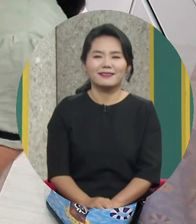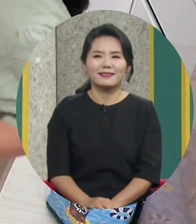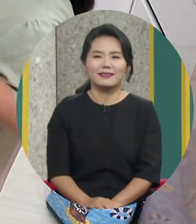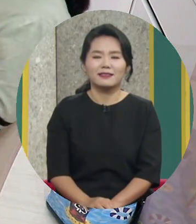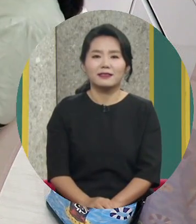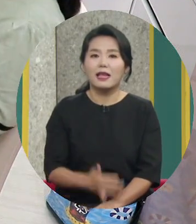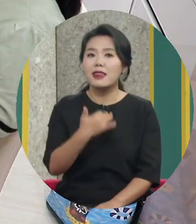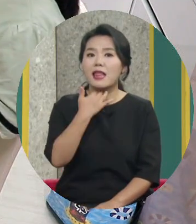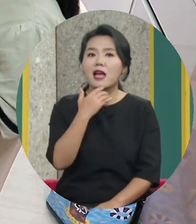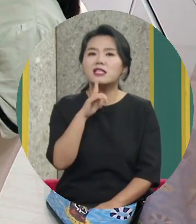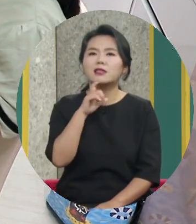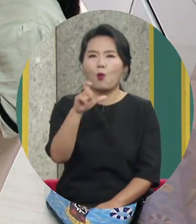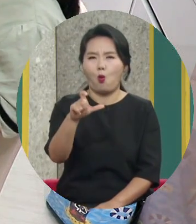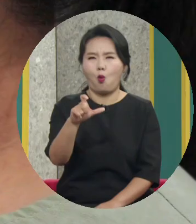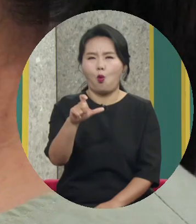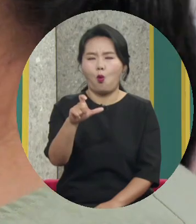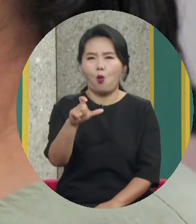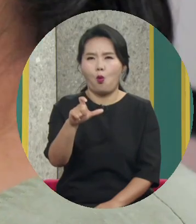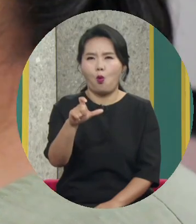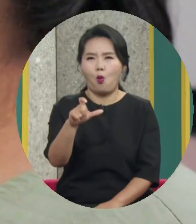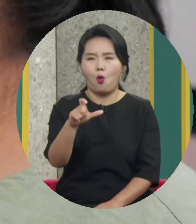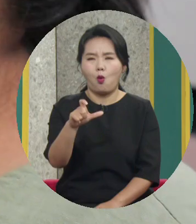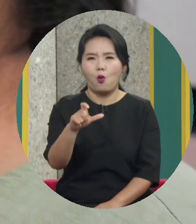나이는 15살이지만